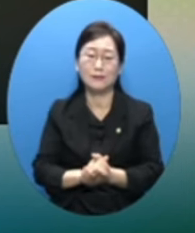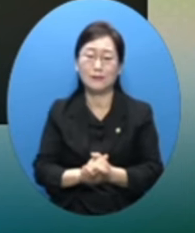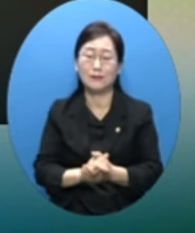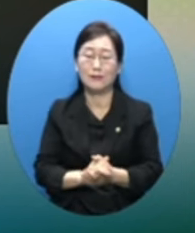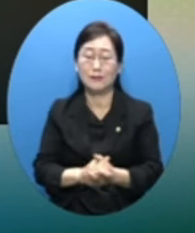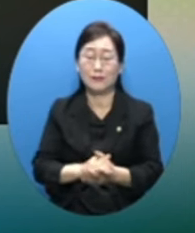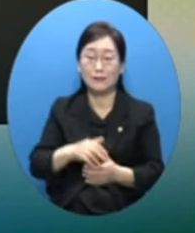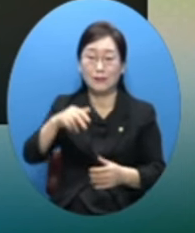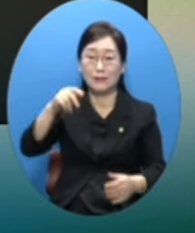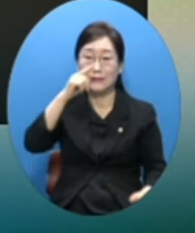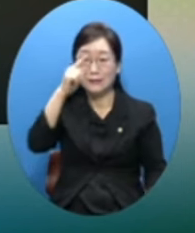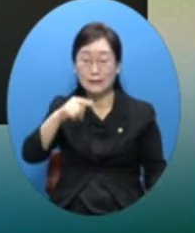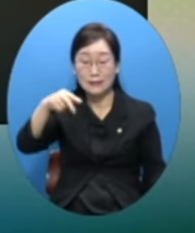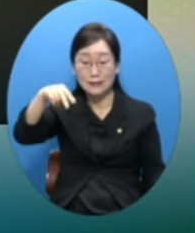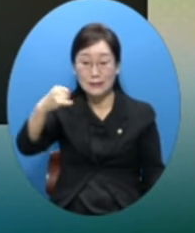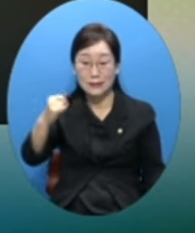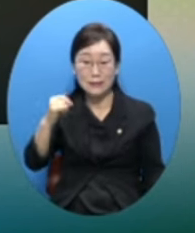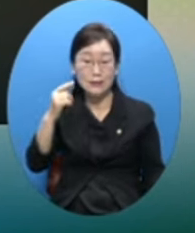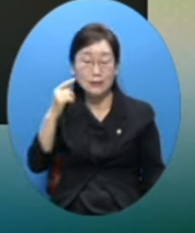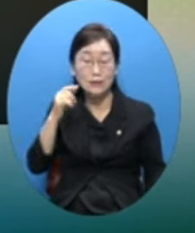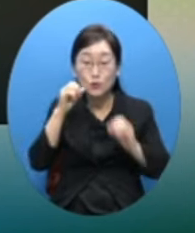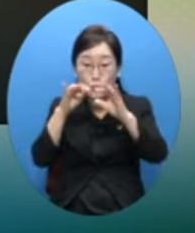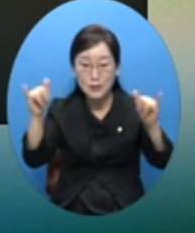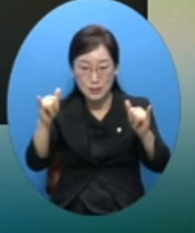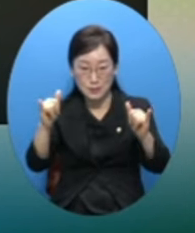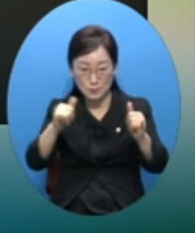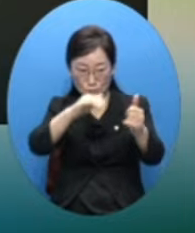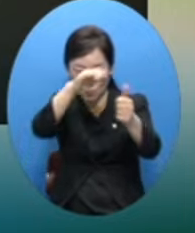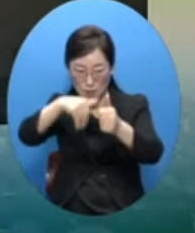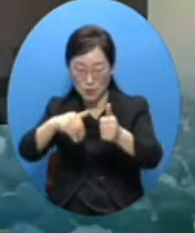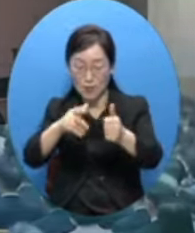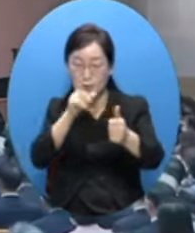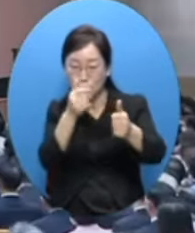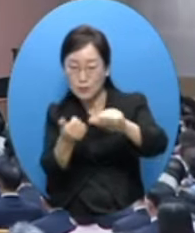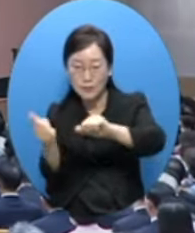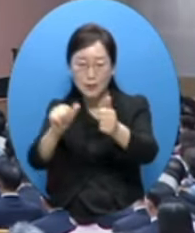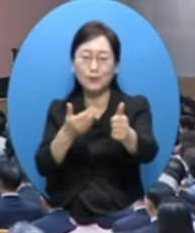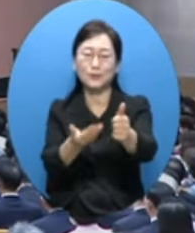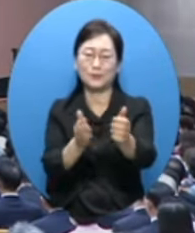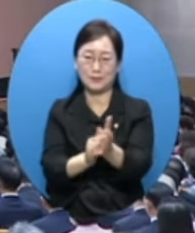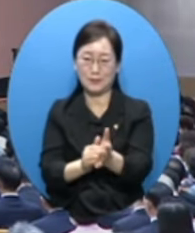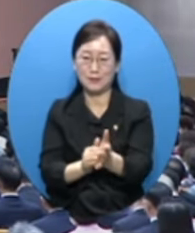수알론 선교사님을 통해서 세례를 받는데